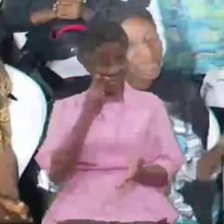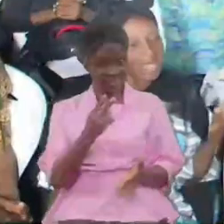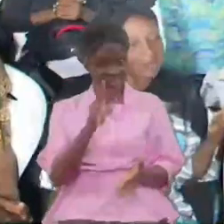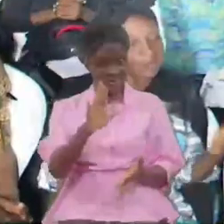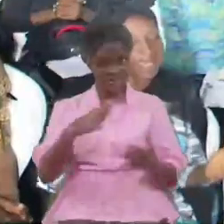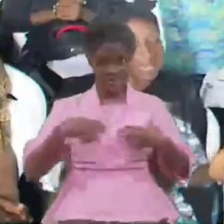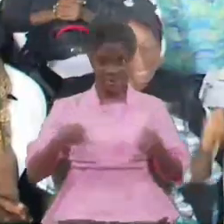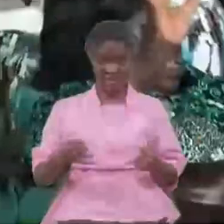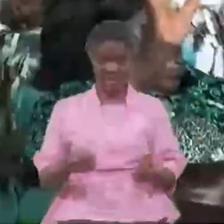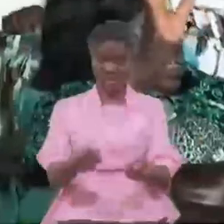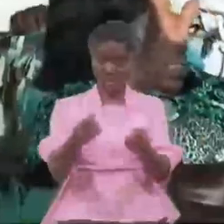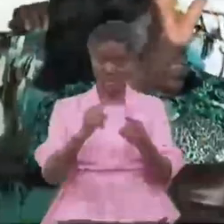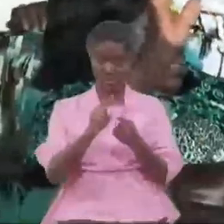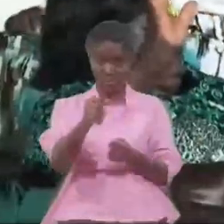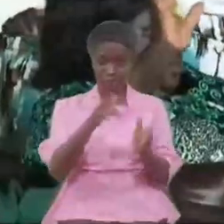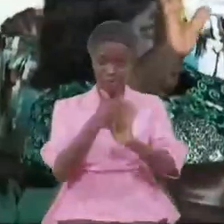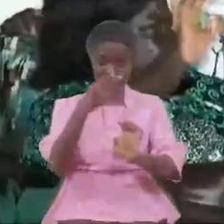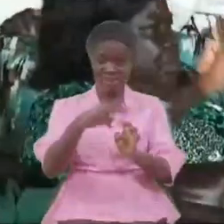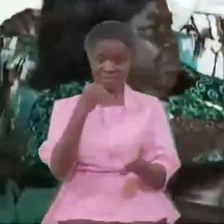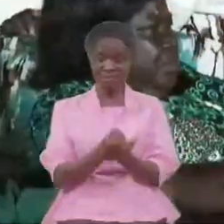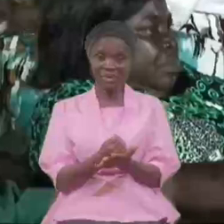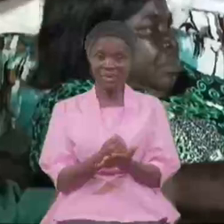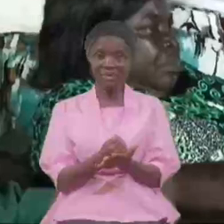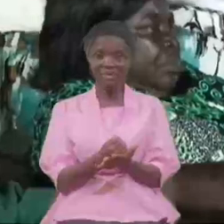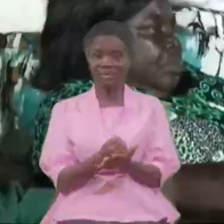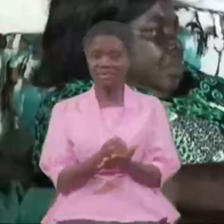Je vois votre délivrance venir vers vous.